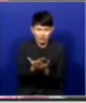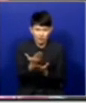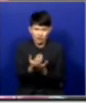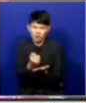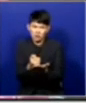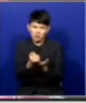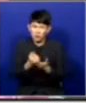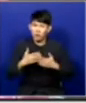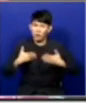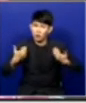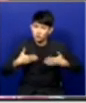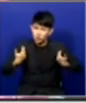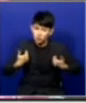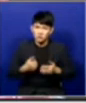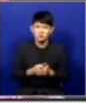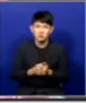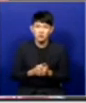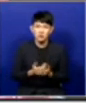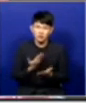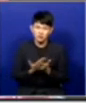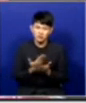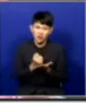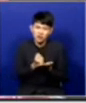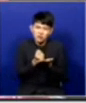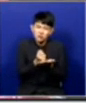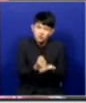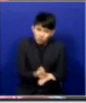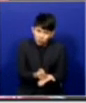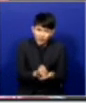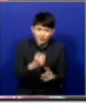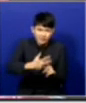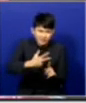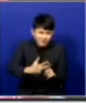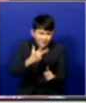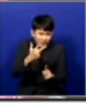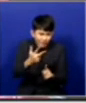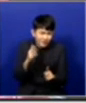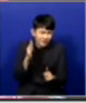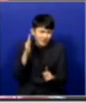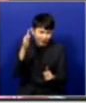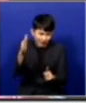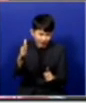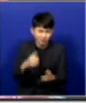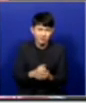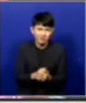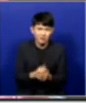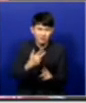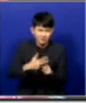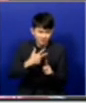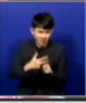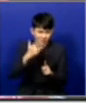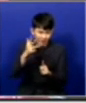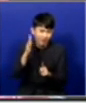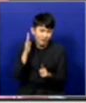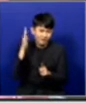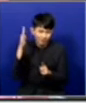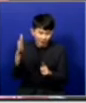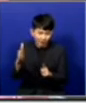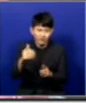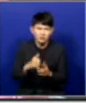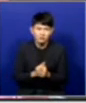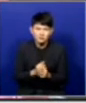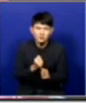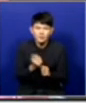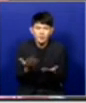ขเงินเยียวยาหลัง3เดือนค่ะหลัง3เดือนไปแล้วจะทำอย่